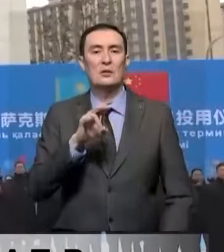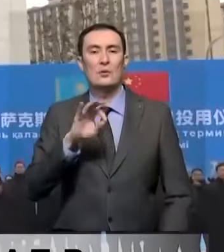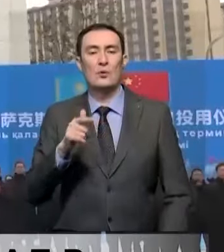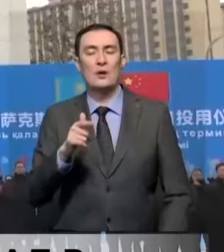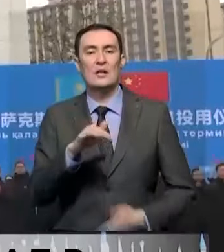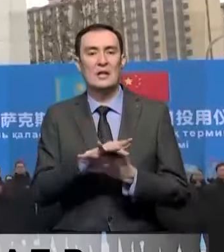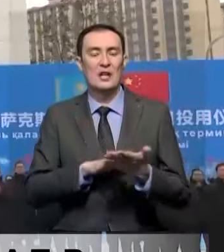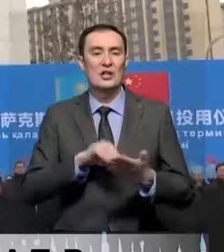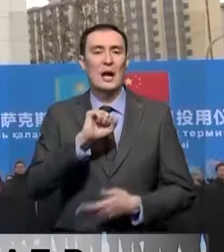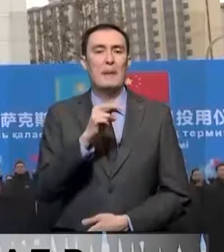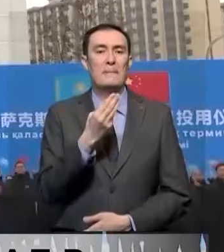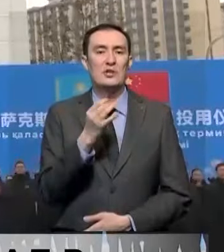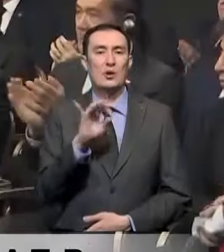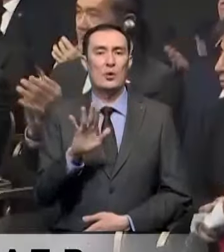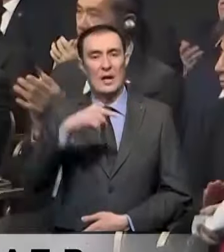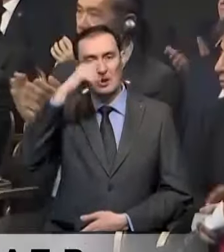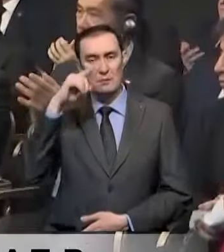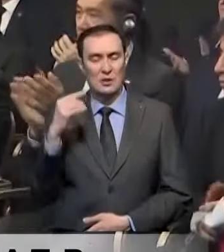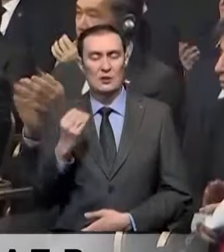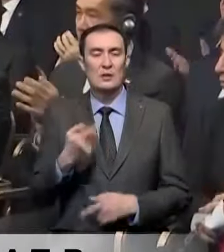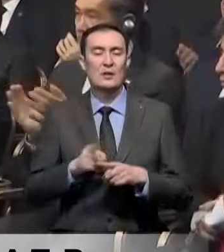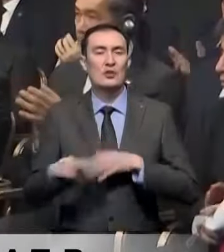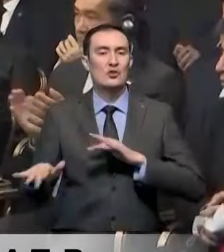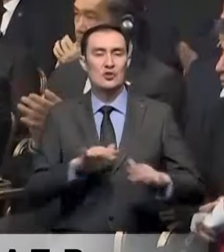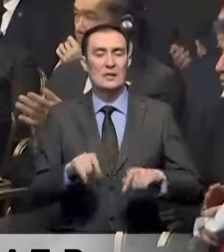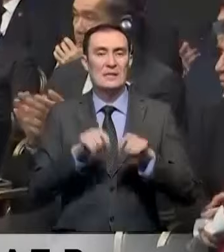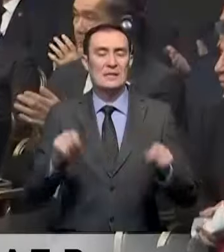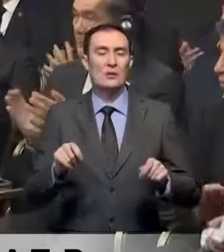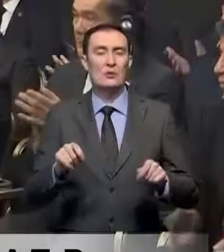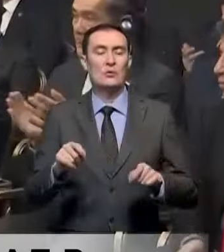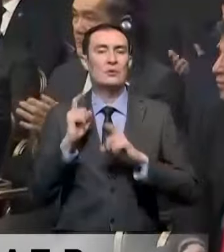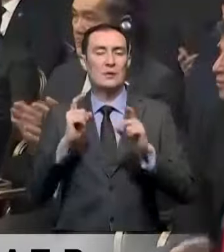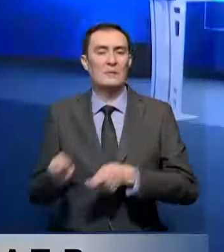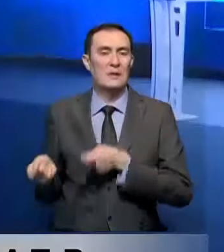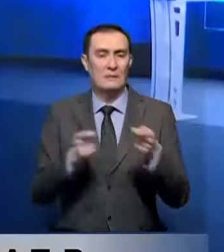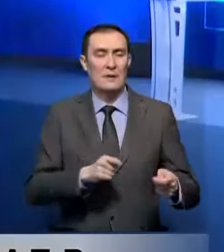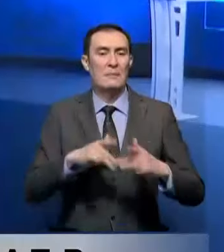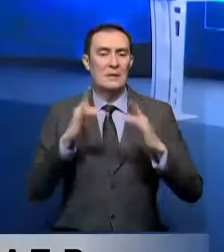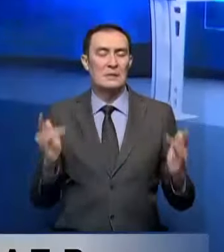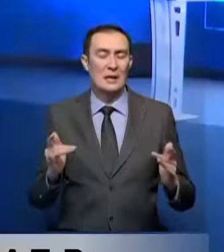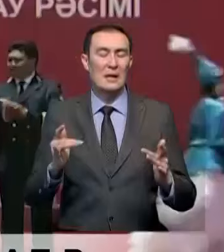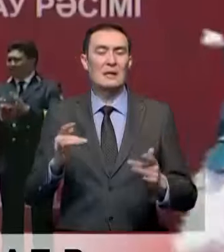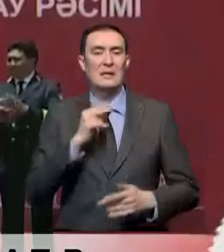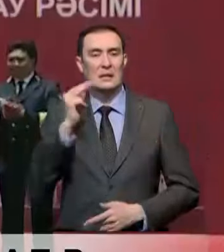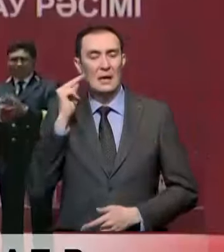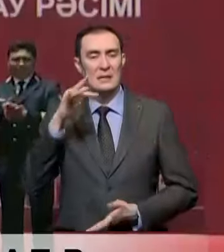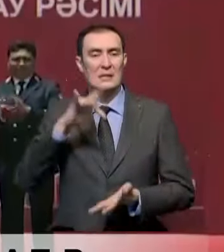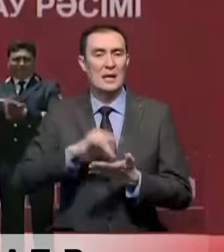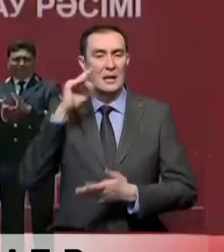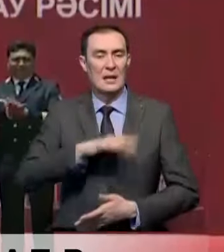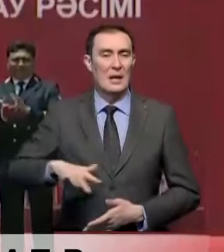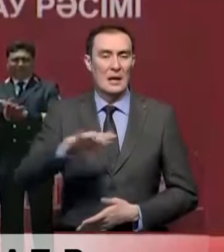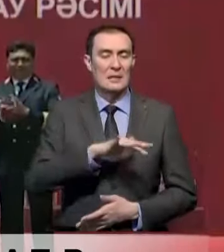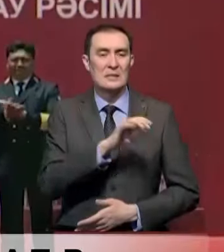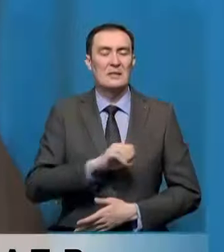Апшерон в Азербайджан. Еще один шаг к созданию транспортного моста между Китаем, Центральной Азией и Европой. Кстати, капсулу